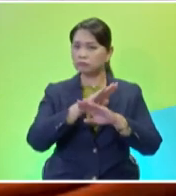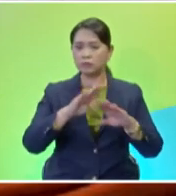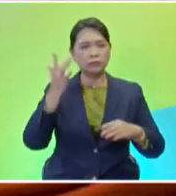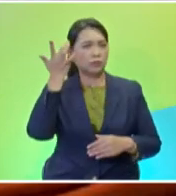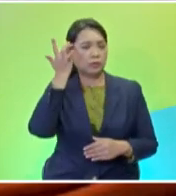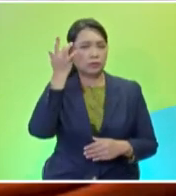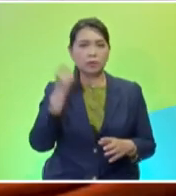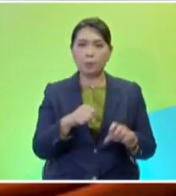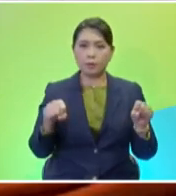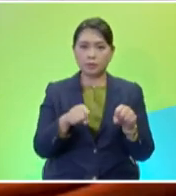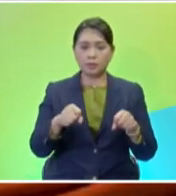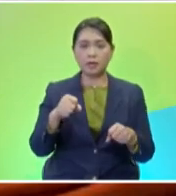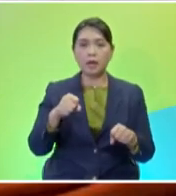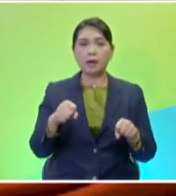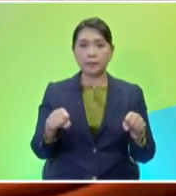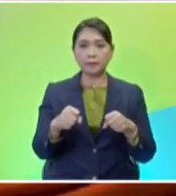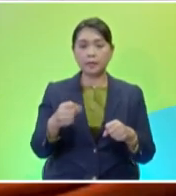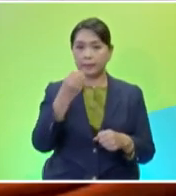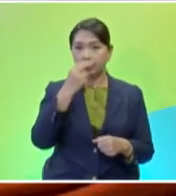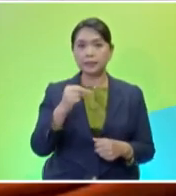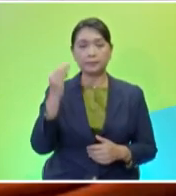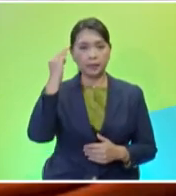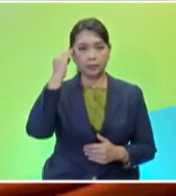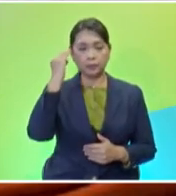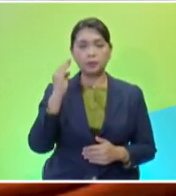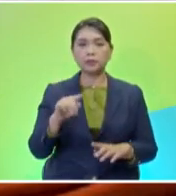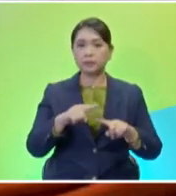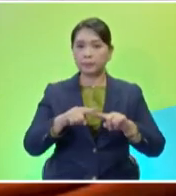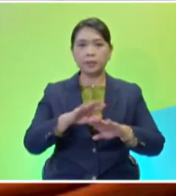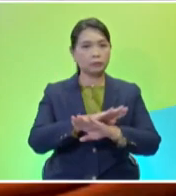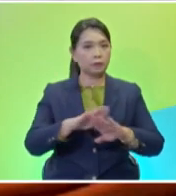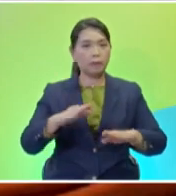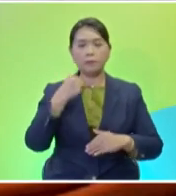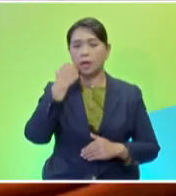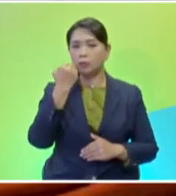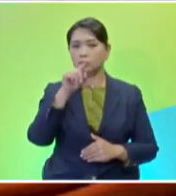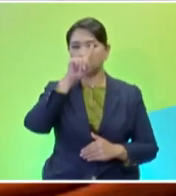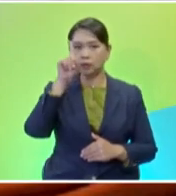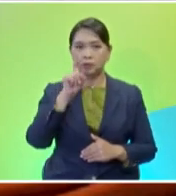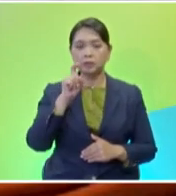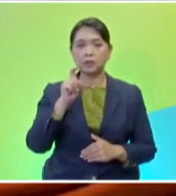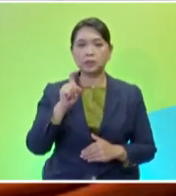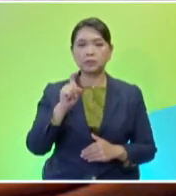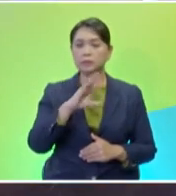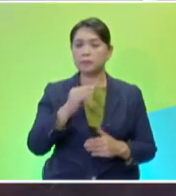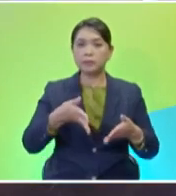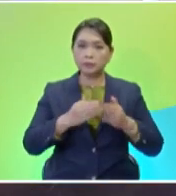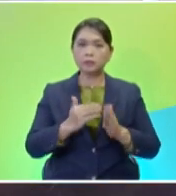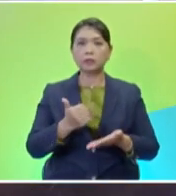masakan Melayu dia tidak segar meminta tujuh ajal daripada tok semen berani